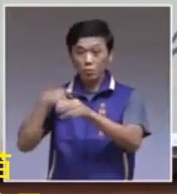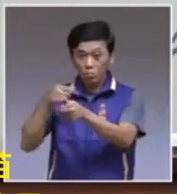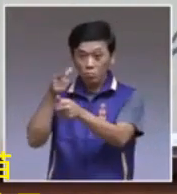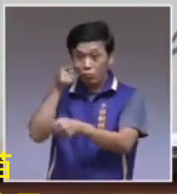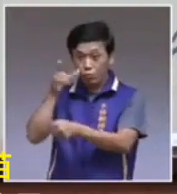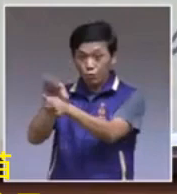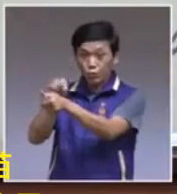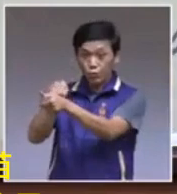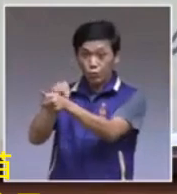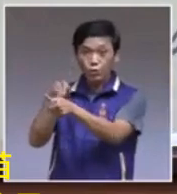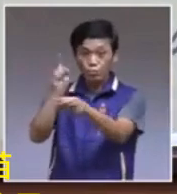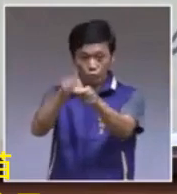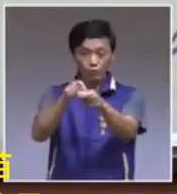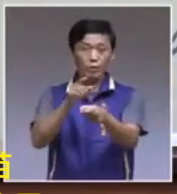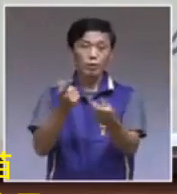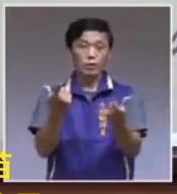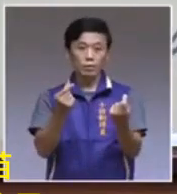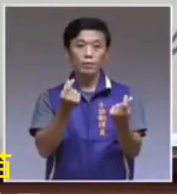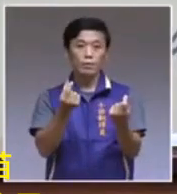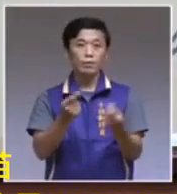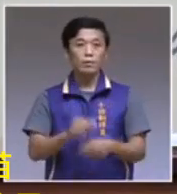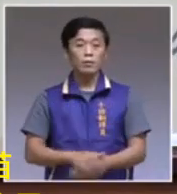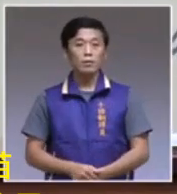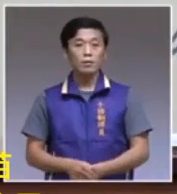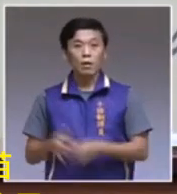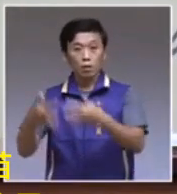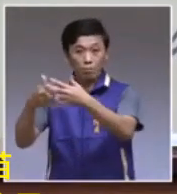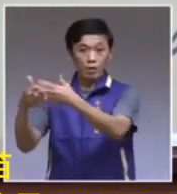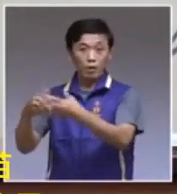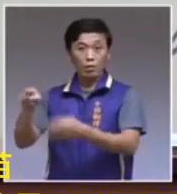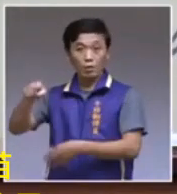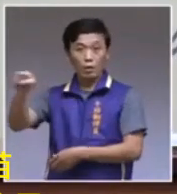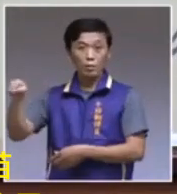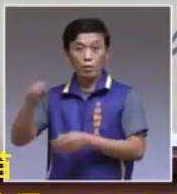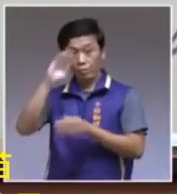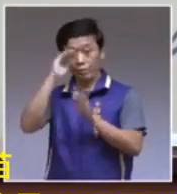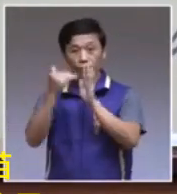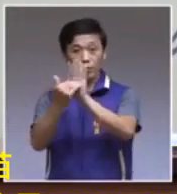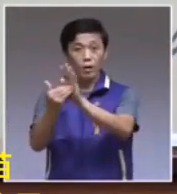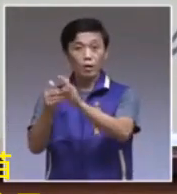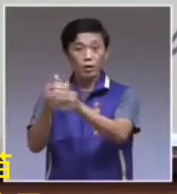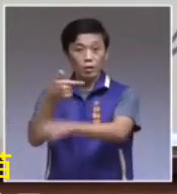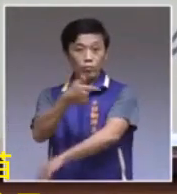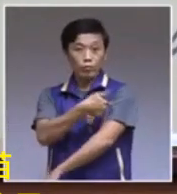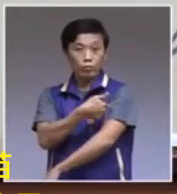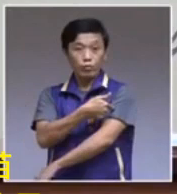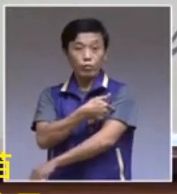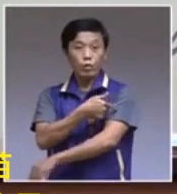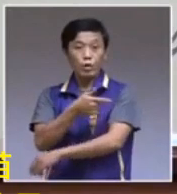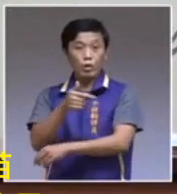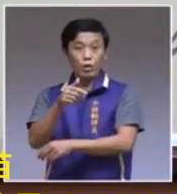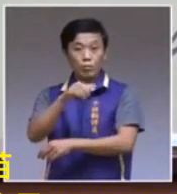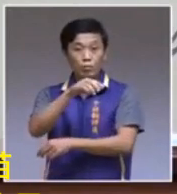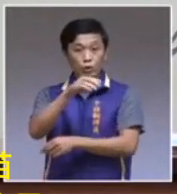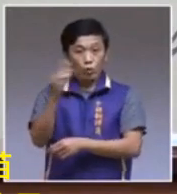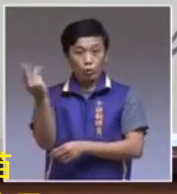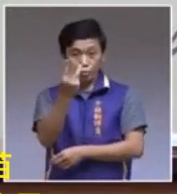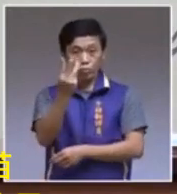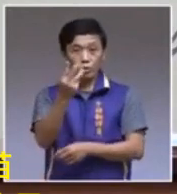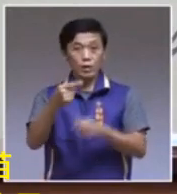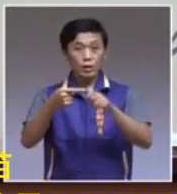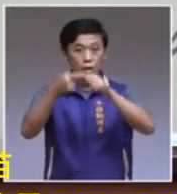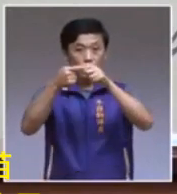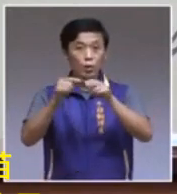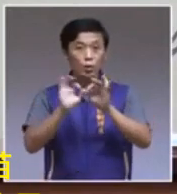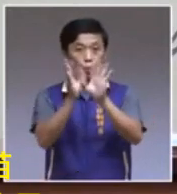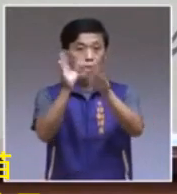标哈。那美国从疫苗 Vigo 境外大概主要三个大的疫苗，一个是辉